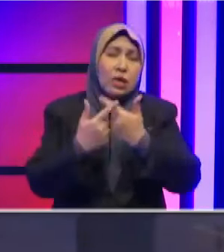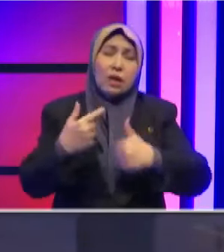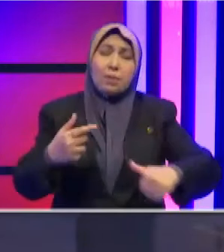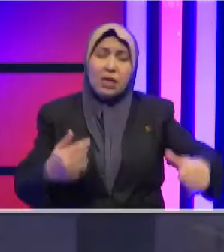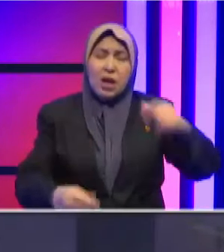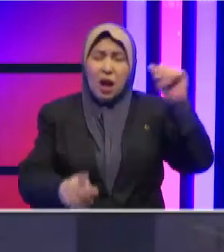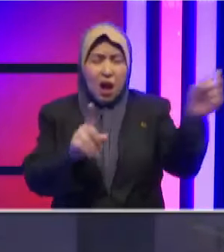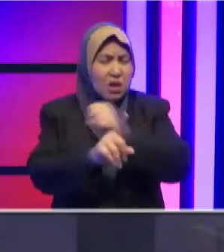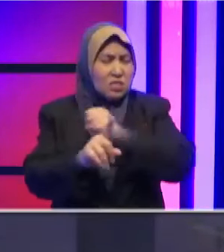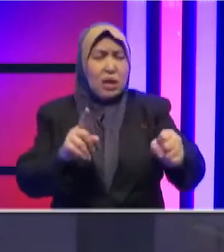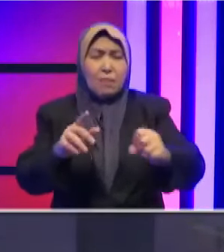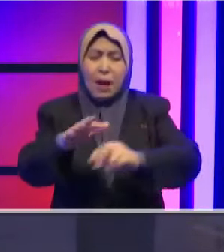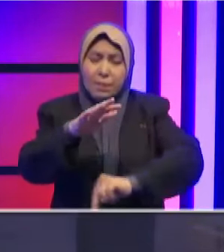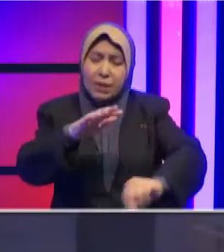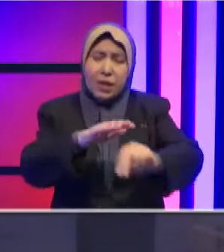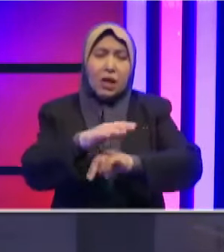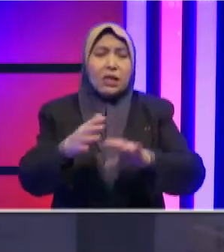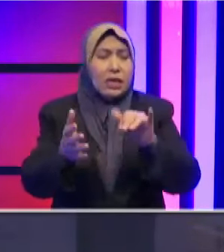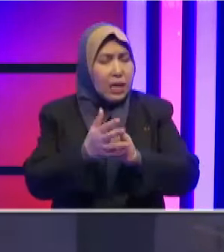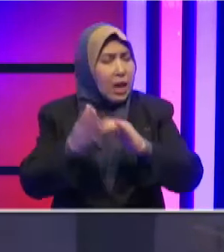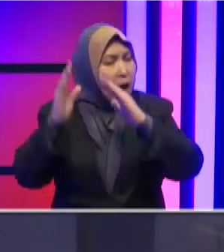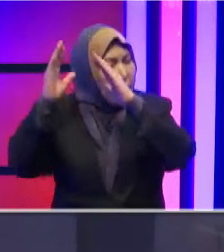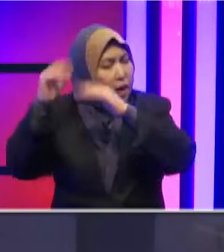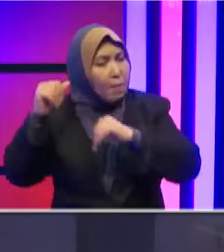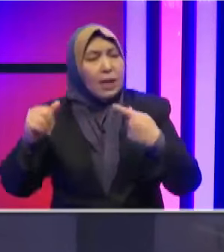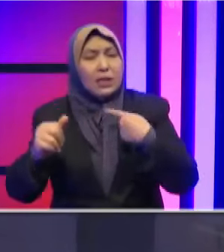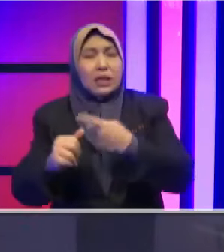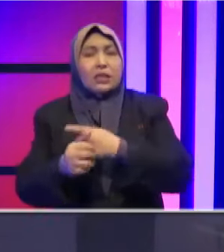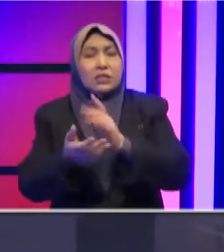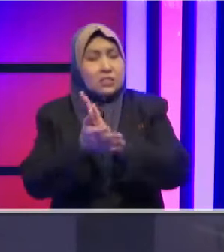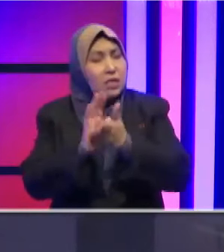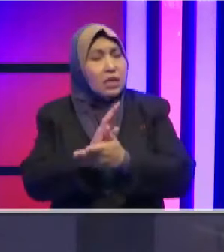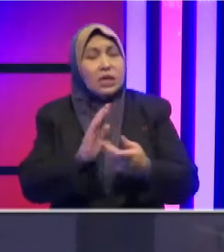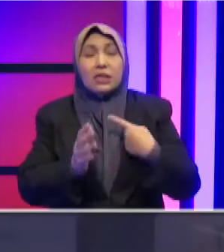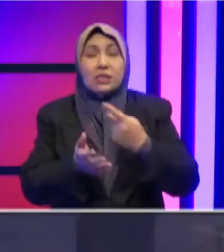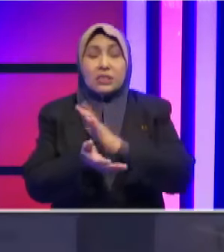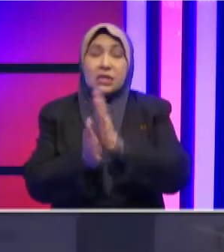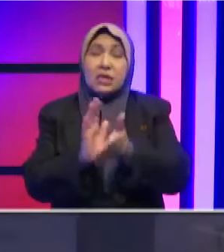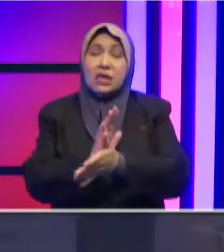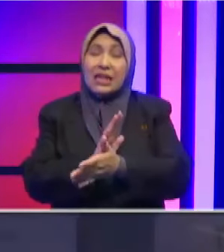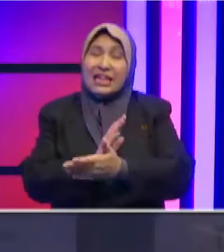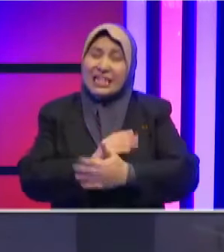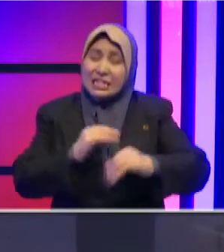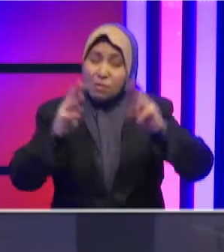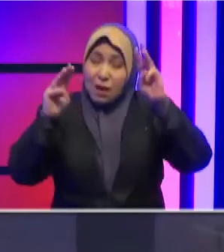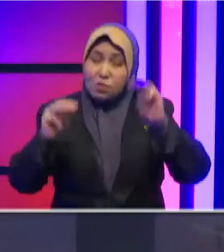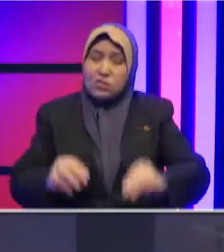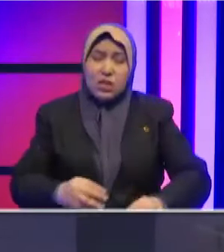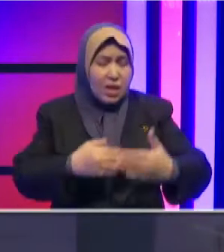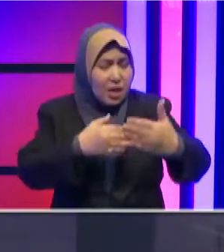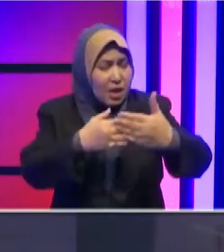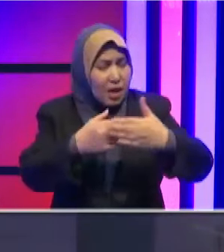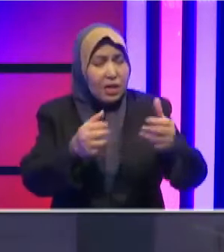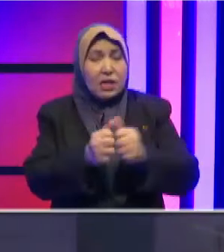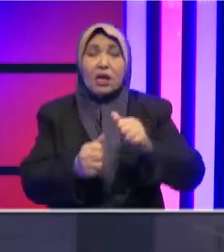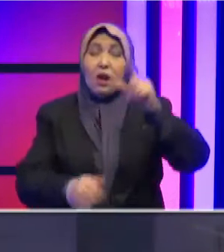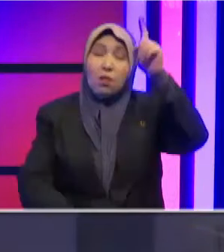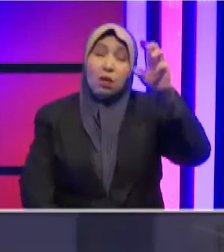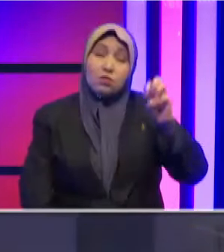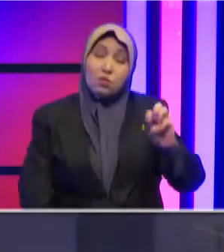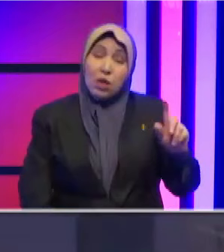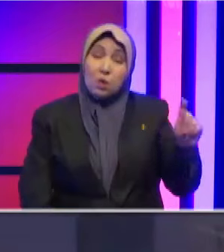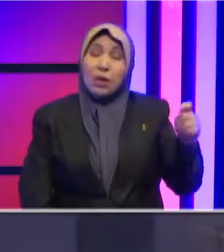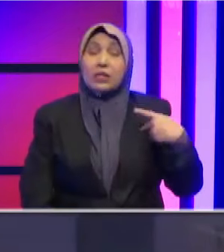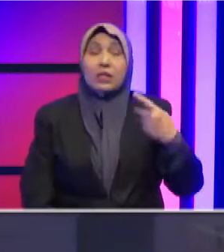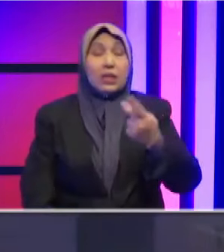azab api neraka inilah harapan kita agar kita menjadi insan yang sentiasa dekat dengan Allah subhanahu wa ta'ala agar